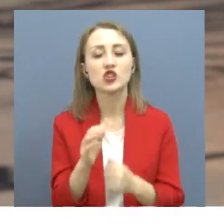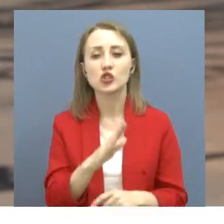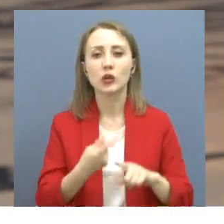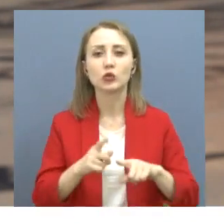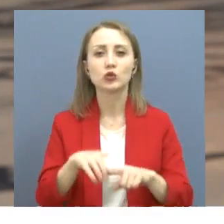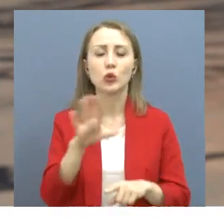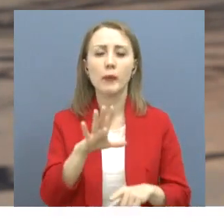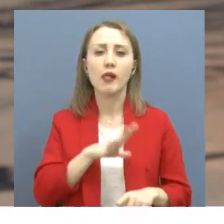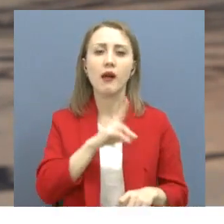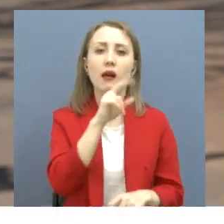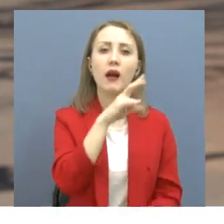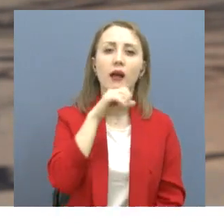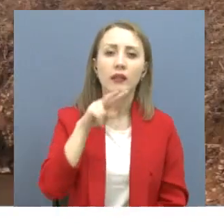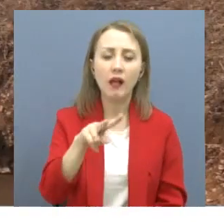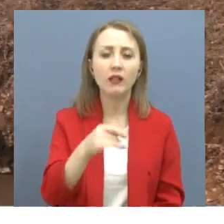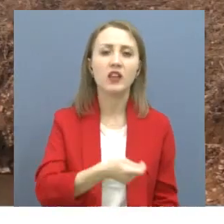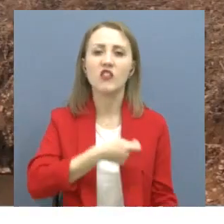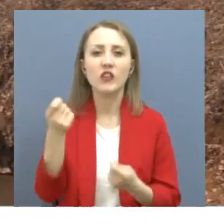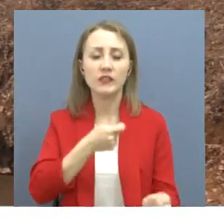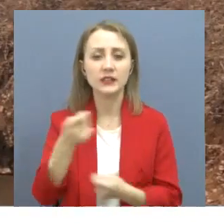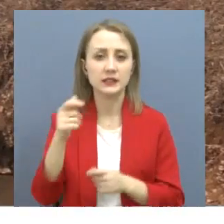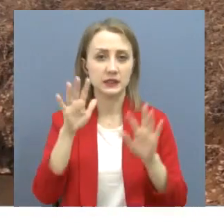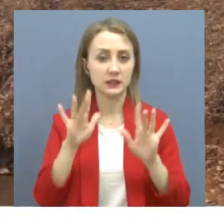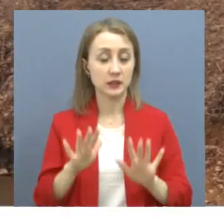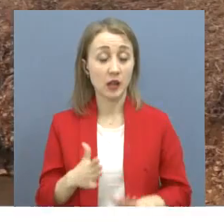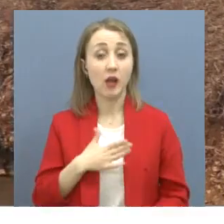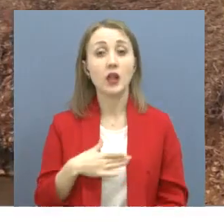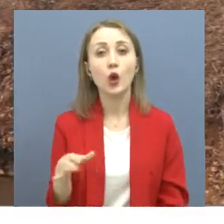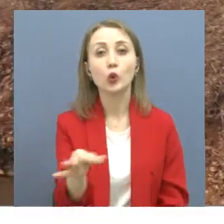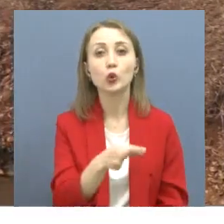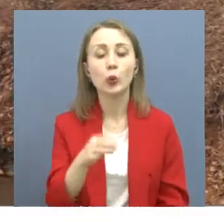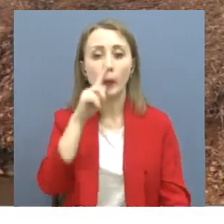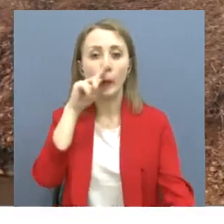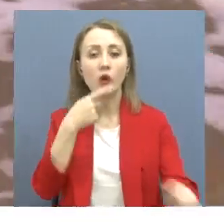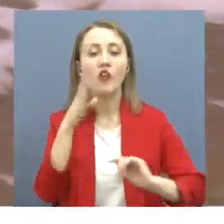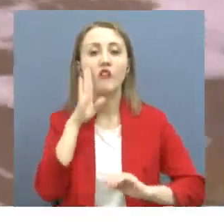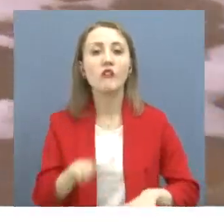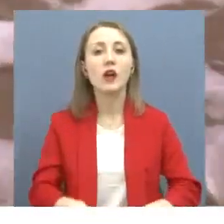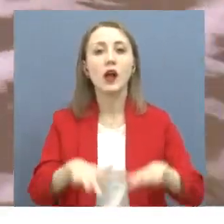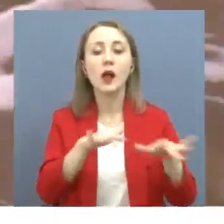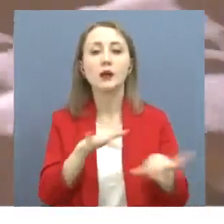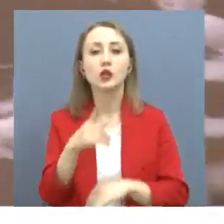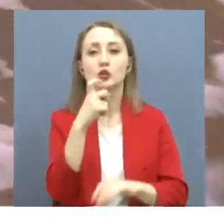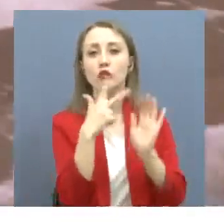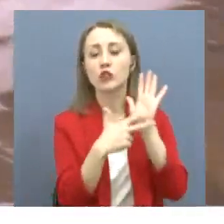рекам, каналам и вывезен снег. Стоит отметить, что в области на противопаводках мероприятиях задействовано